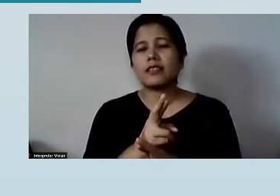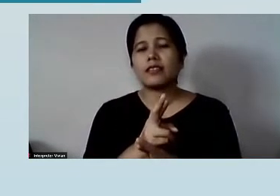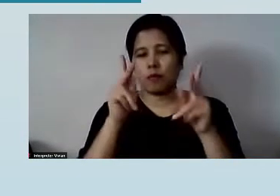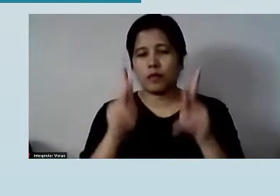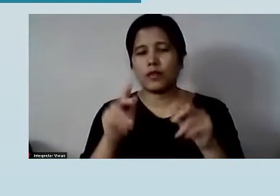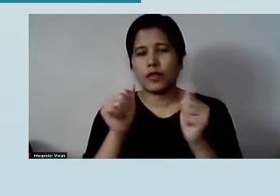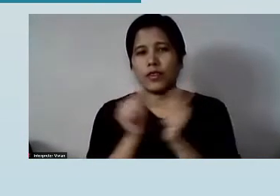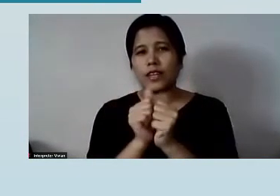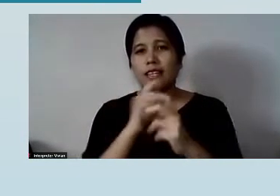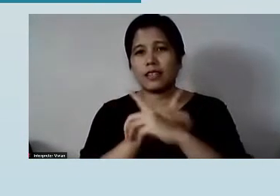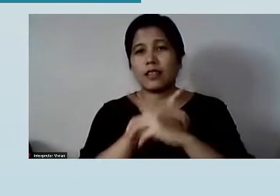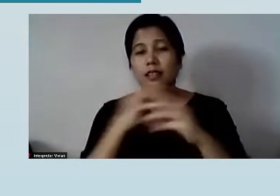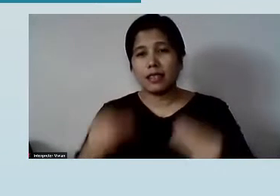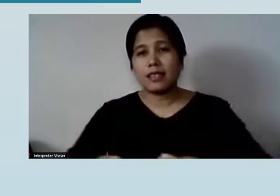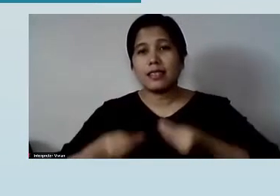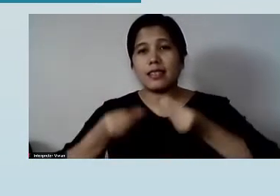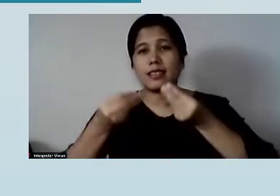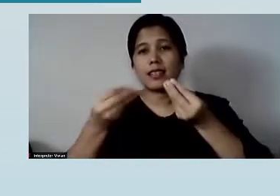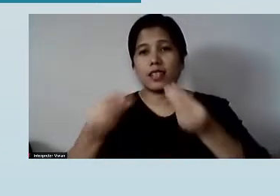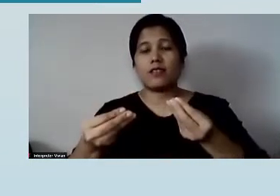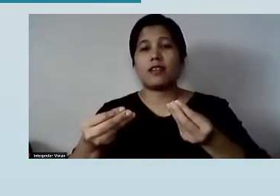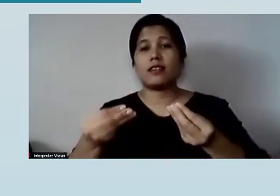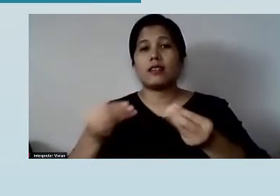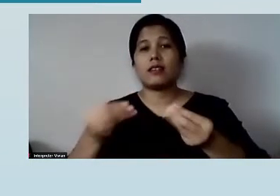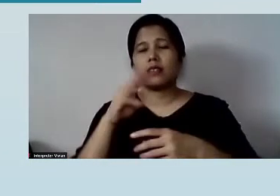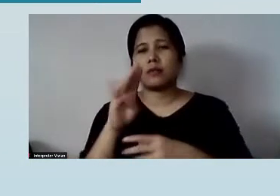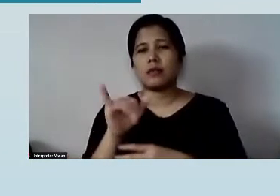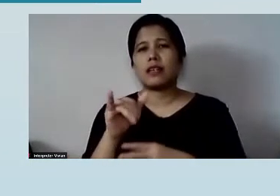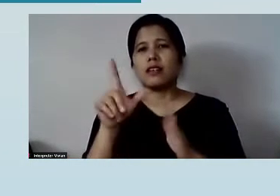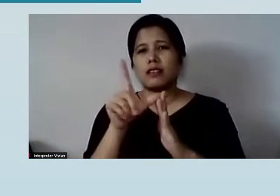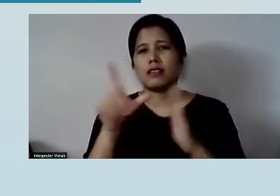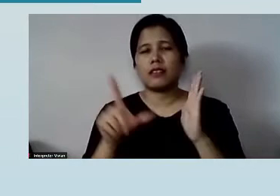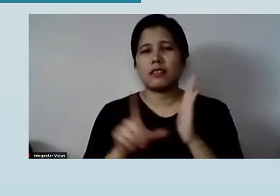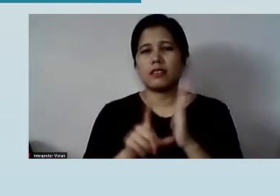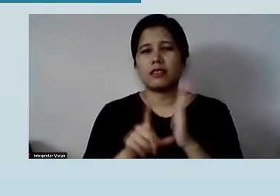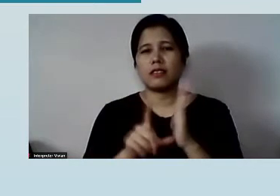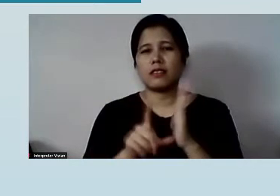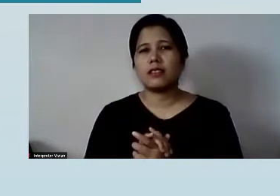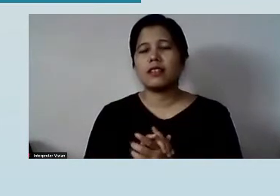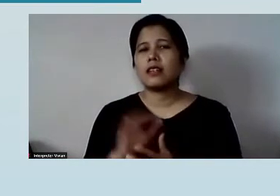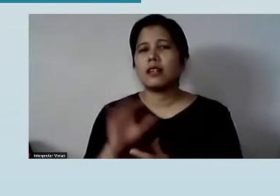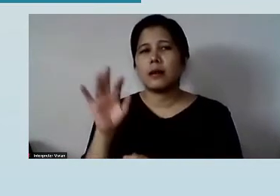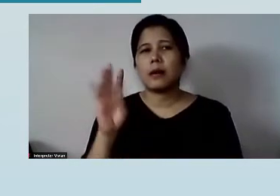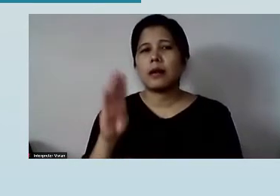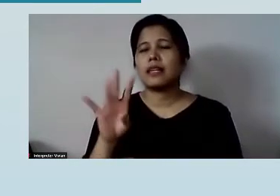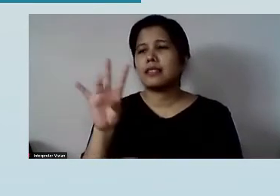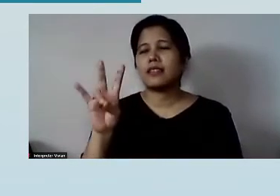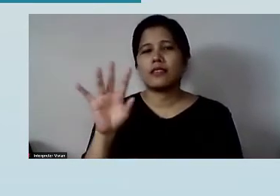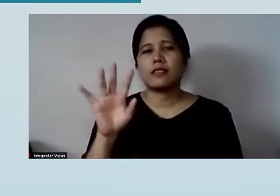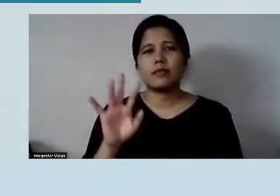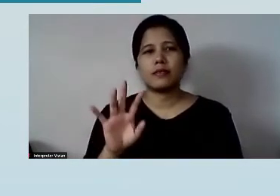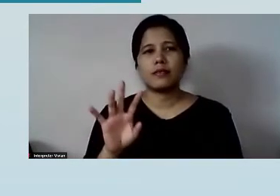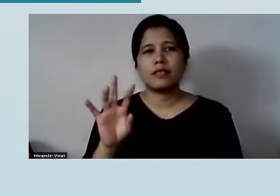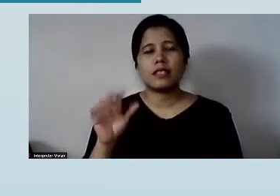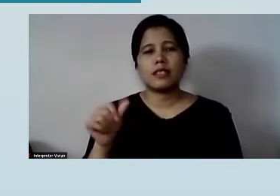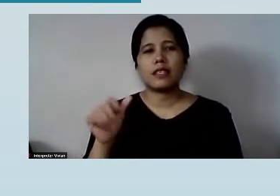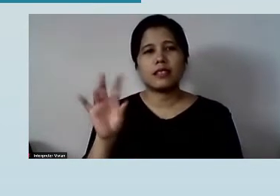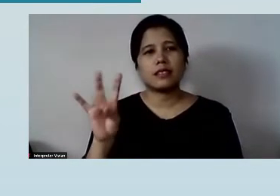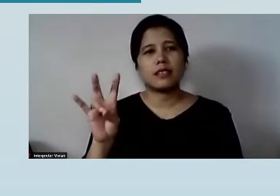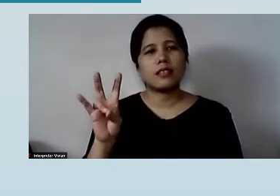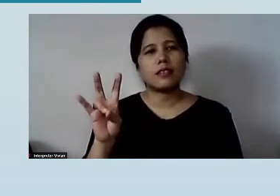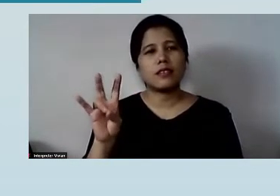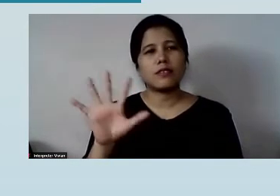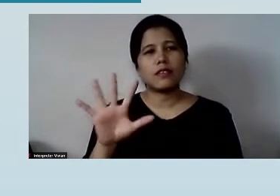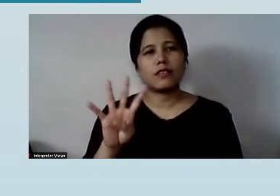for in this law, Republic Act 10,754. Okay. Now, ano ba